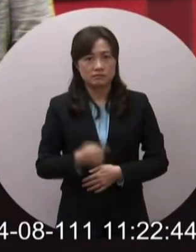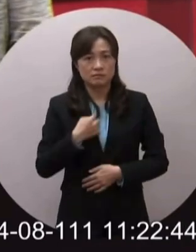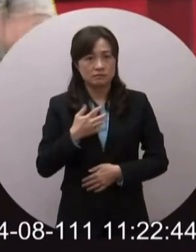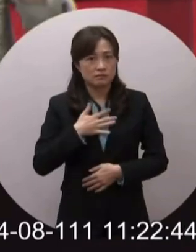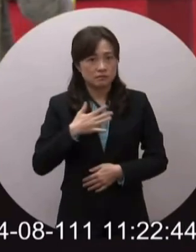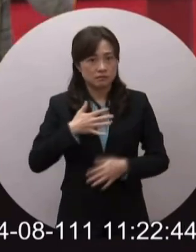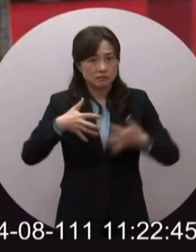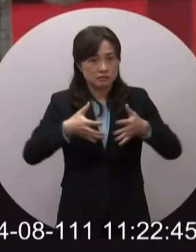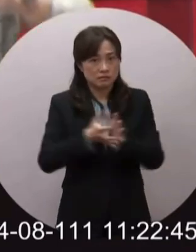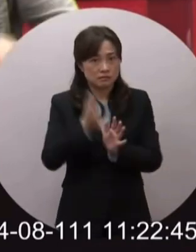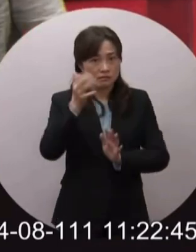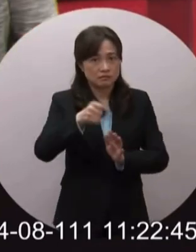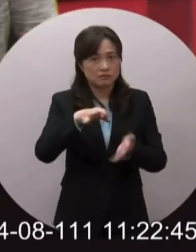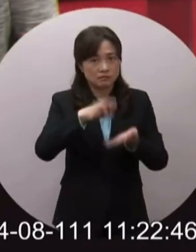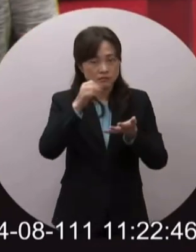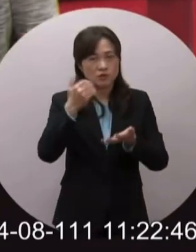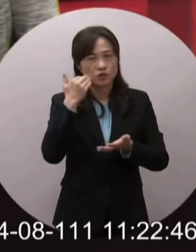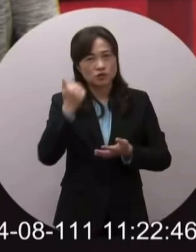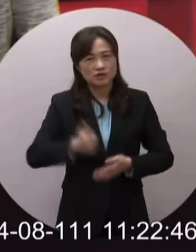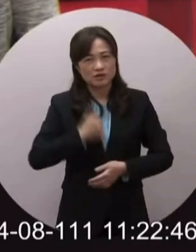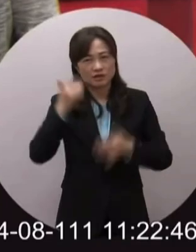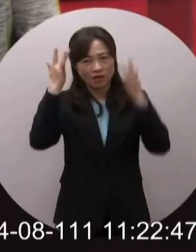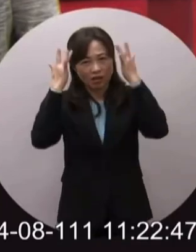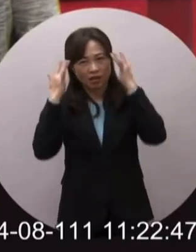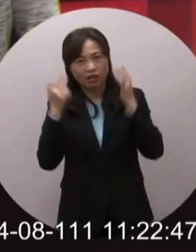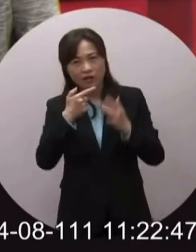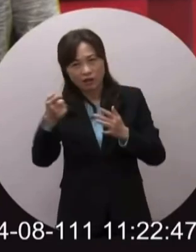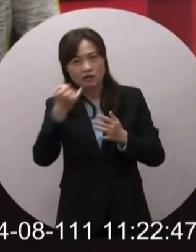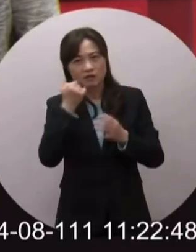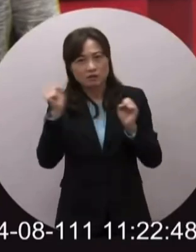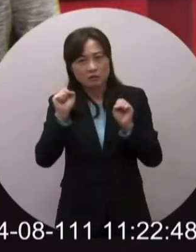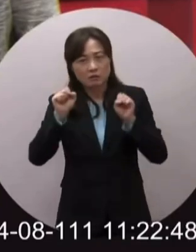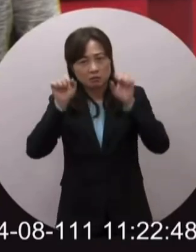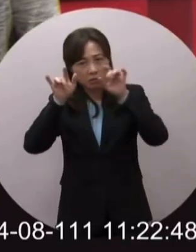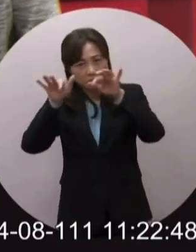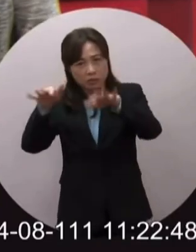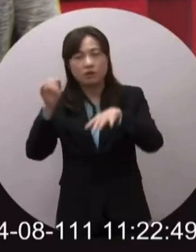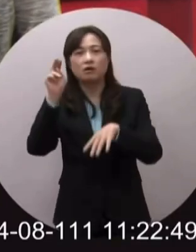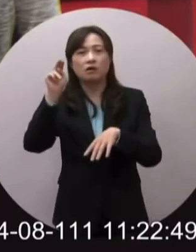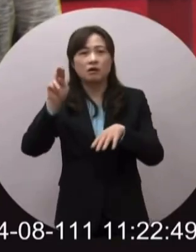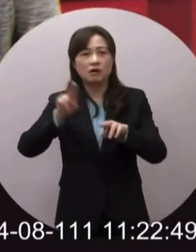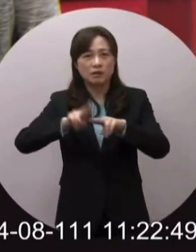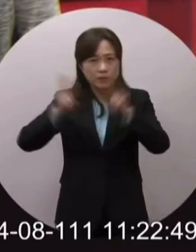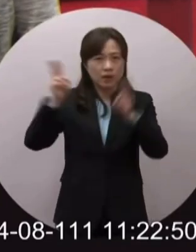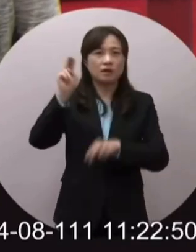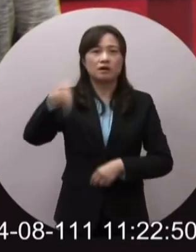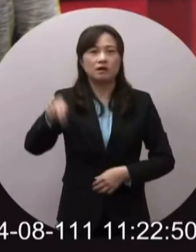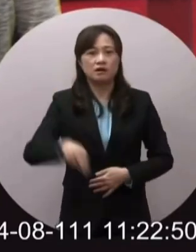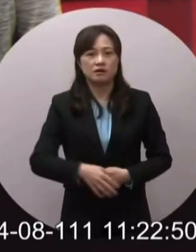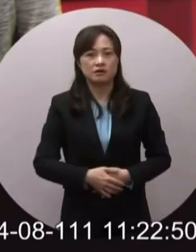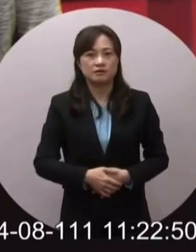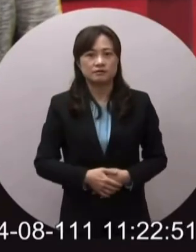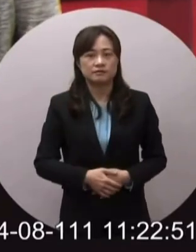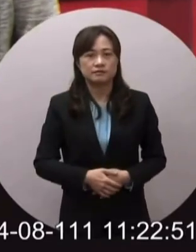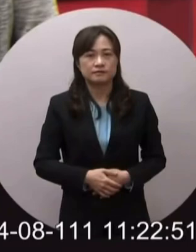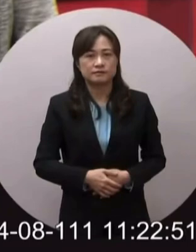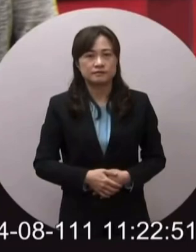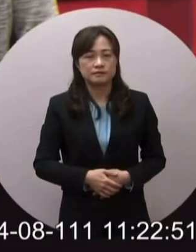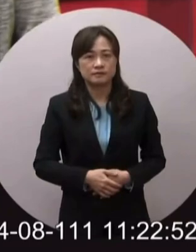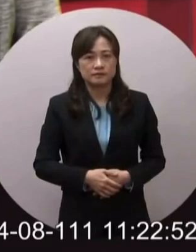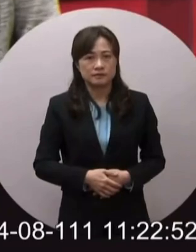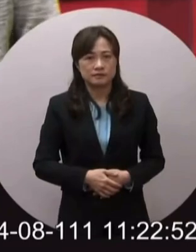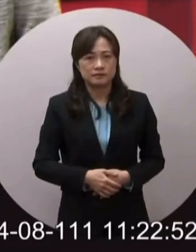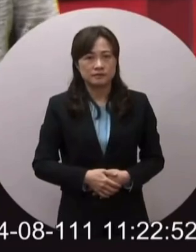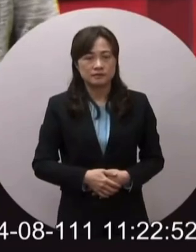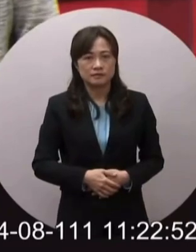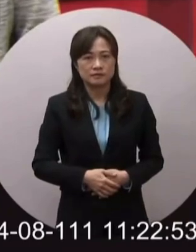就要讲说，其实热了就可以开了，对不对？ 我们的注意事项就是这样。 你的指引是 跟委员报告哈，我们当然要